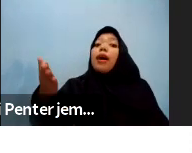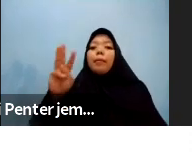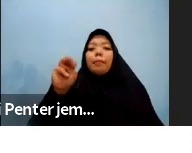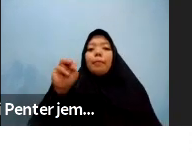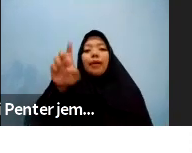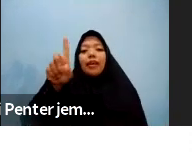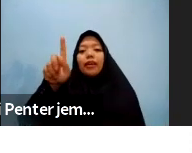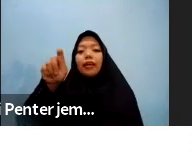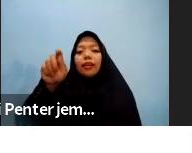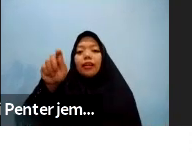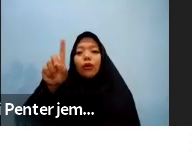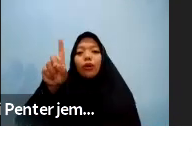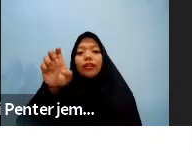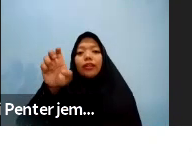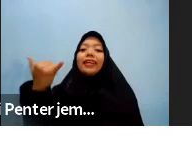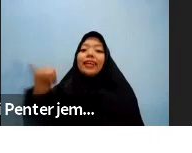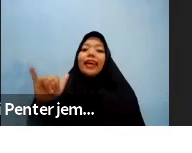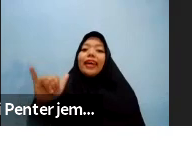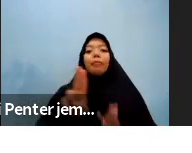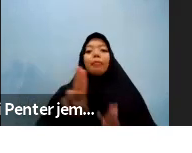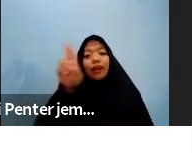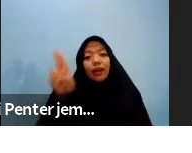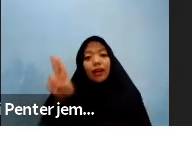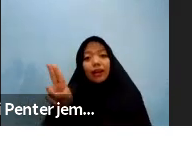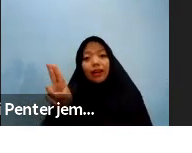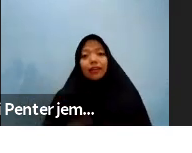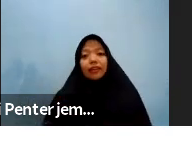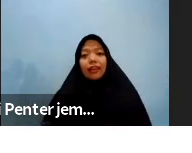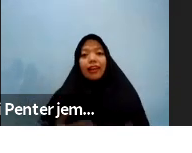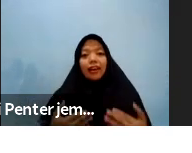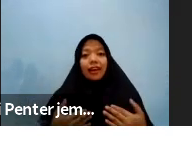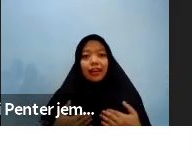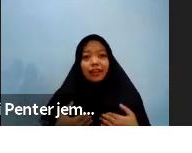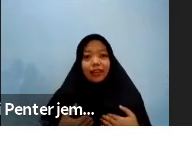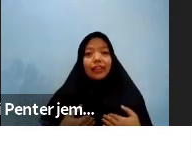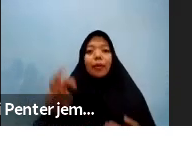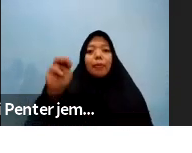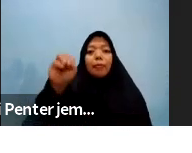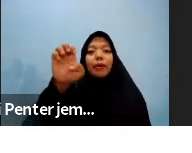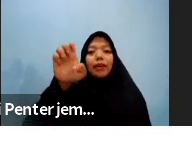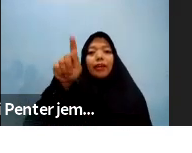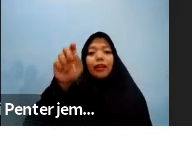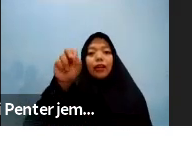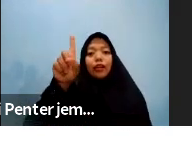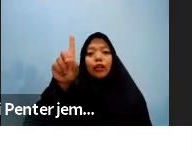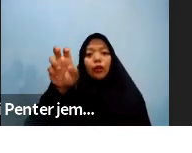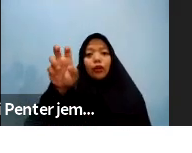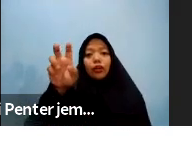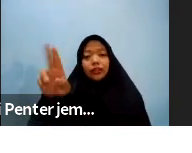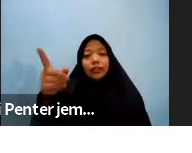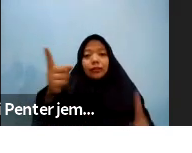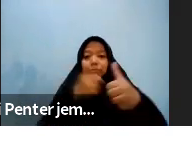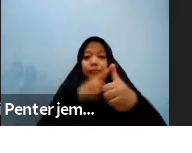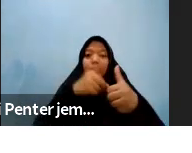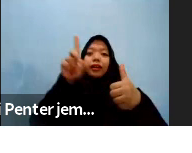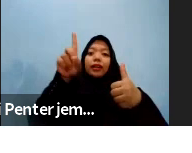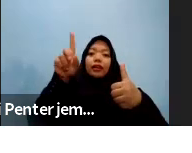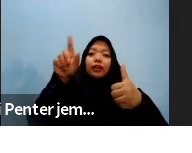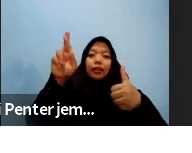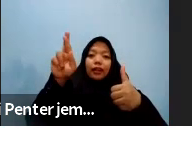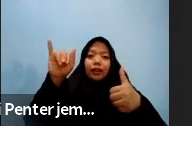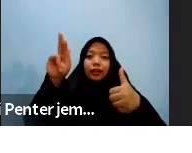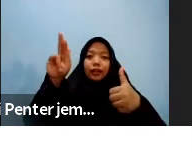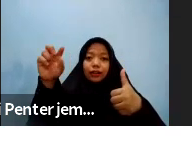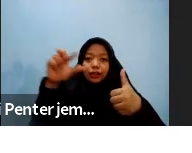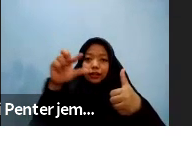dalam jaringan atau jaring yang tadi sudah disebutkan oleh Pak direktur lalu the pembelajaran luring atau luar jaringan